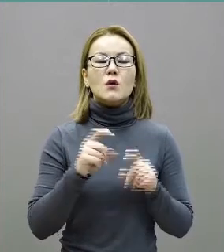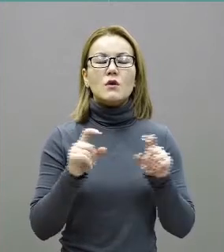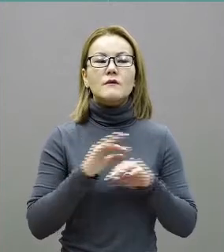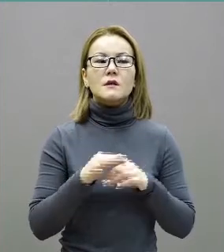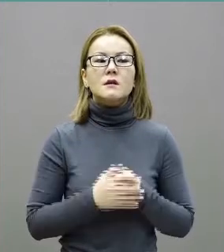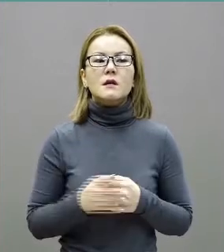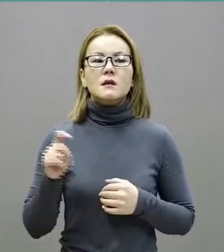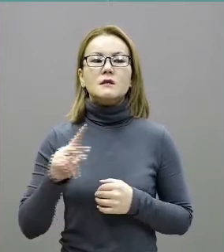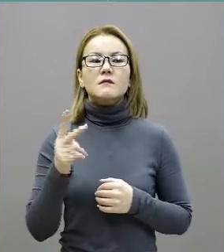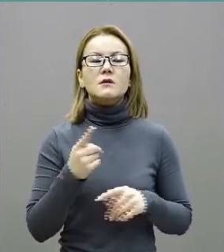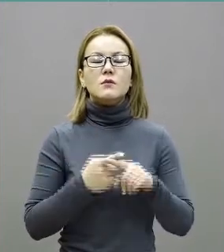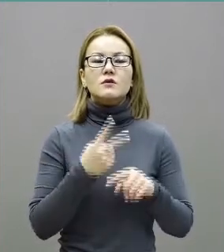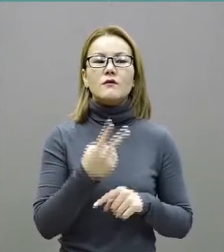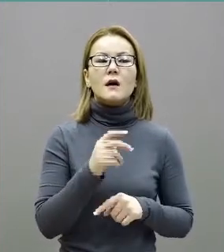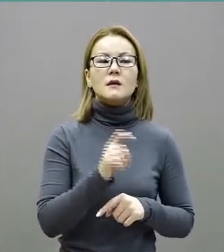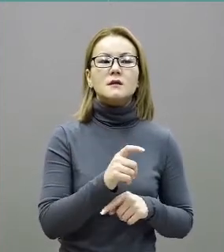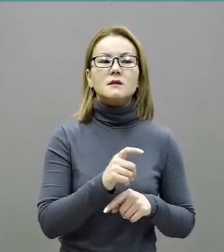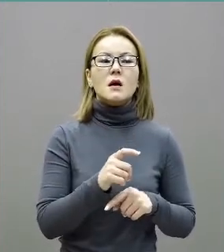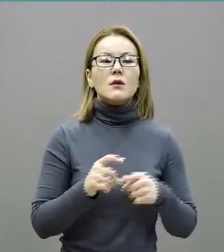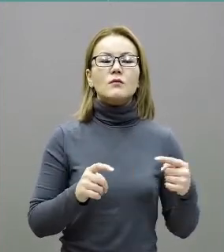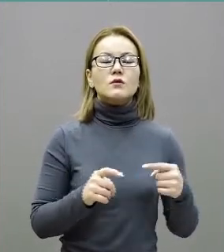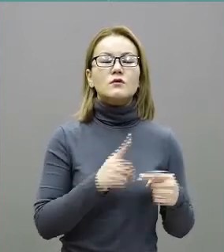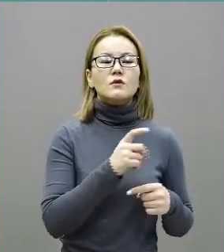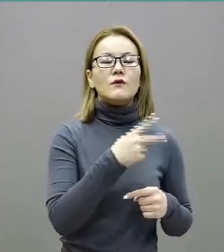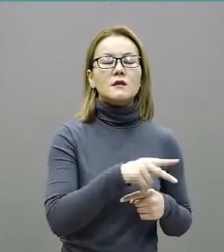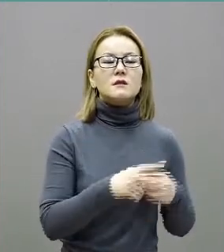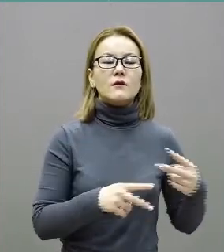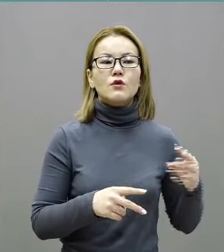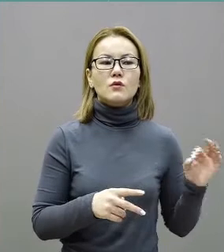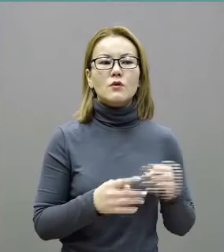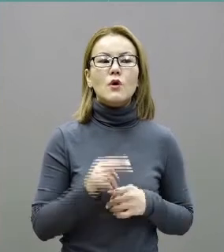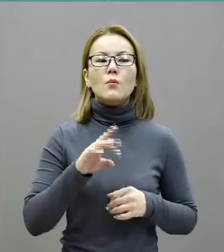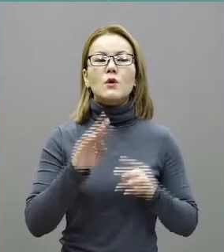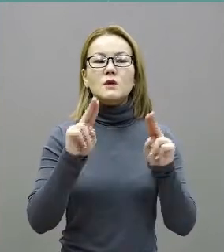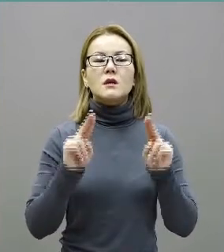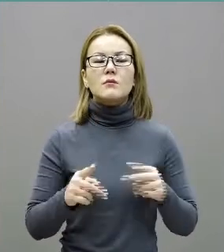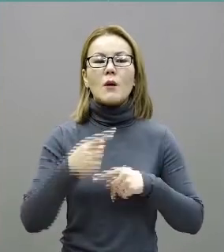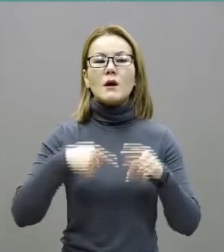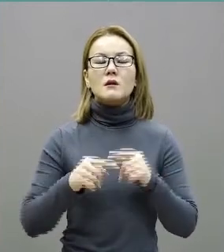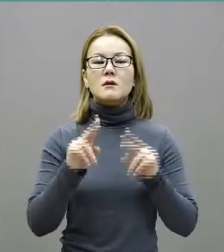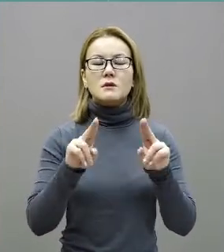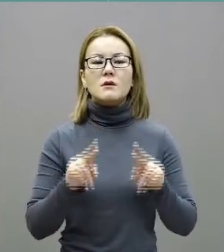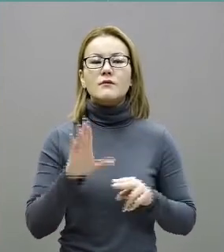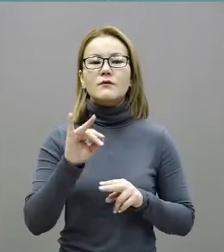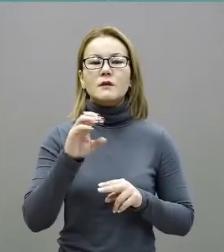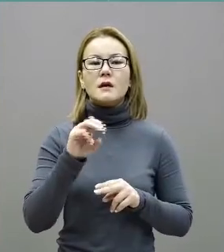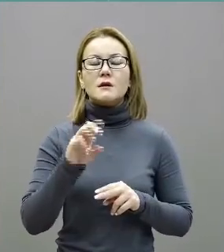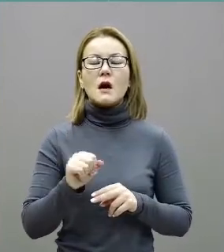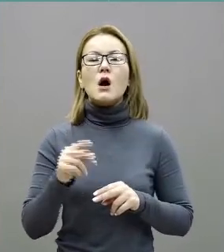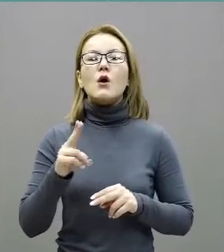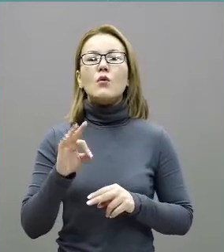уравнение x квадрате плюс 2x минус 120 равно нулю тогда по теореме обратная теореме виета